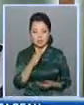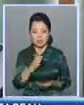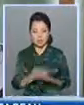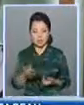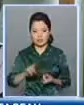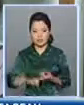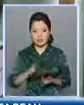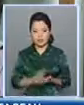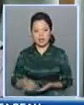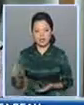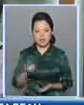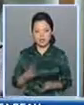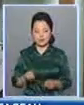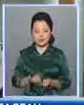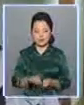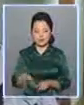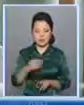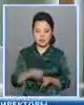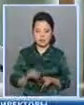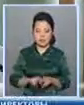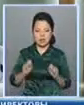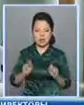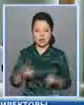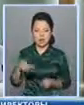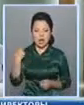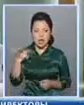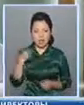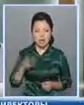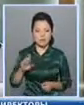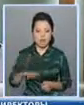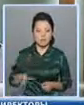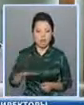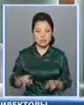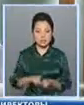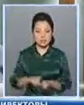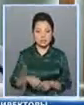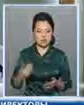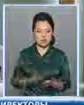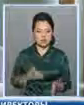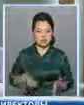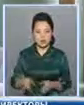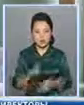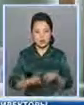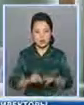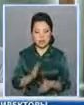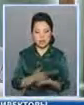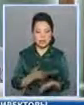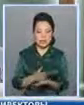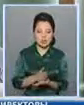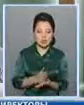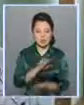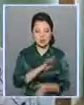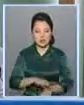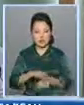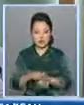со строительством Западной Европы, Западной Китай. Қазір мол мүмкіндік бар. Ақтөбе өңірінде батыс Еуропа, батыс Қытай жолы салынып жатыр. Саяхатшылар мен жұмыс жасау үшін